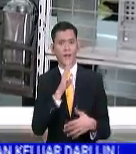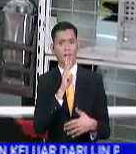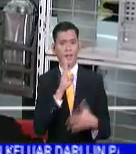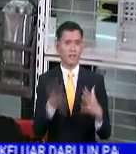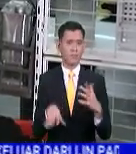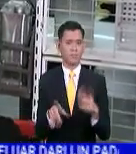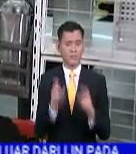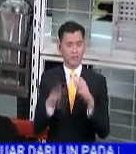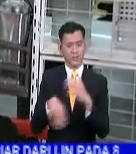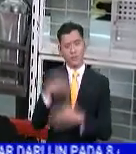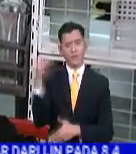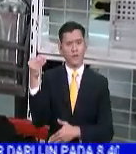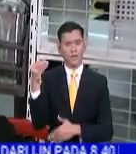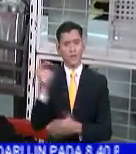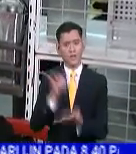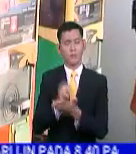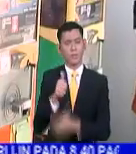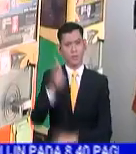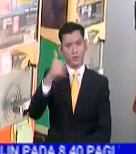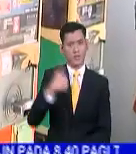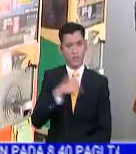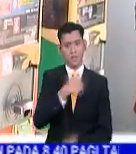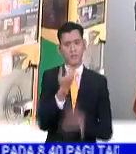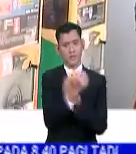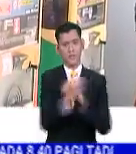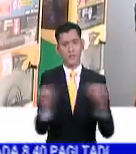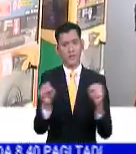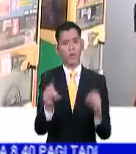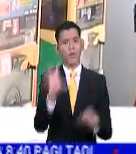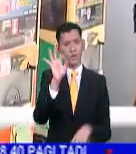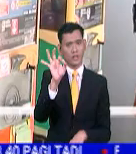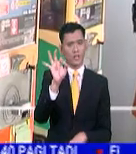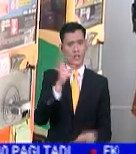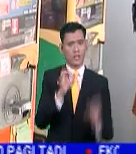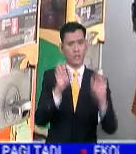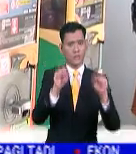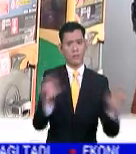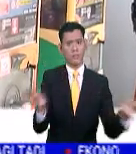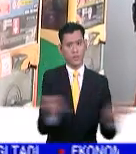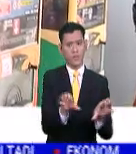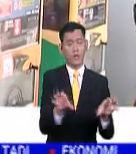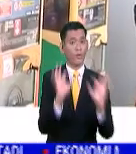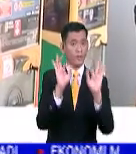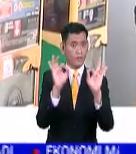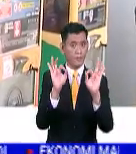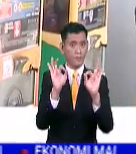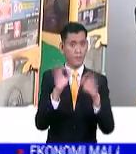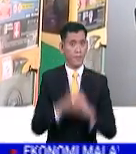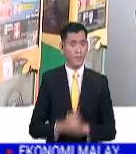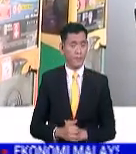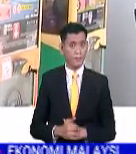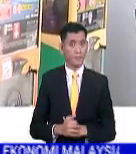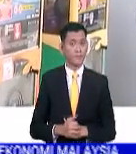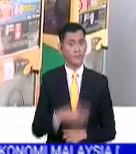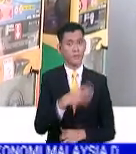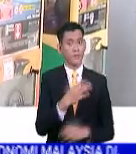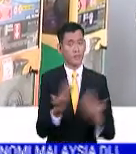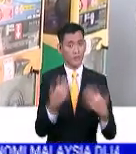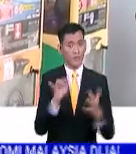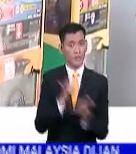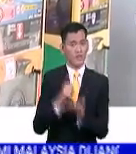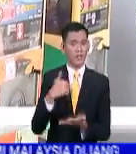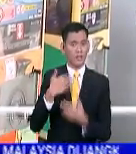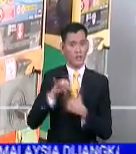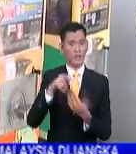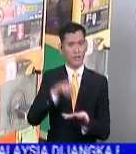keluarlah. Itu bagus sangat tu. Okeylah. Kalau orang boleh buat macam tu okeylah. Lepas tu mungkin selepas